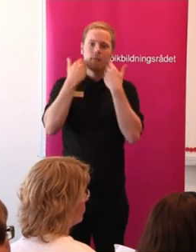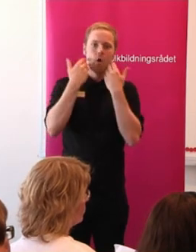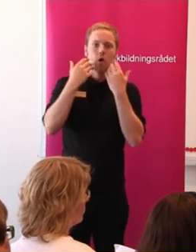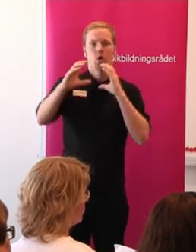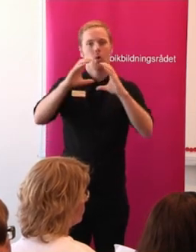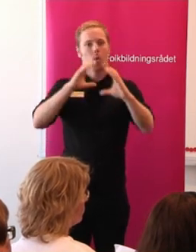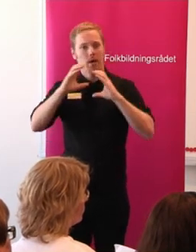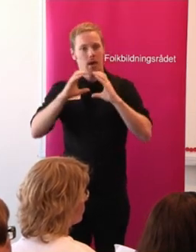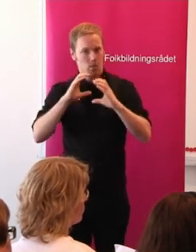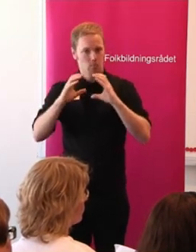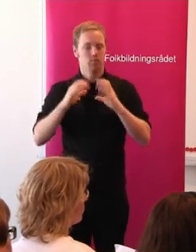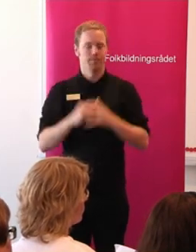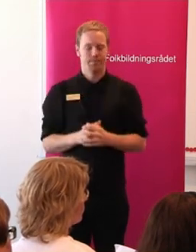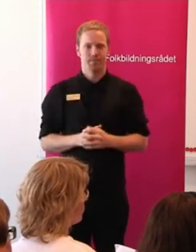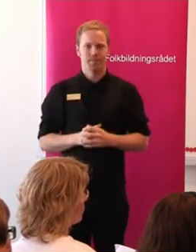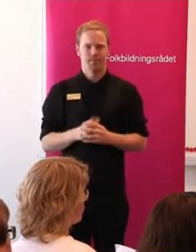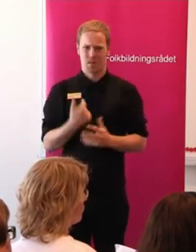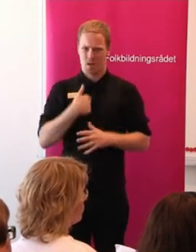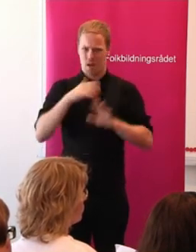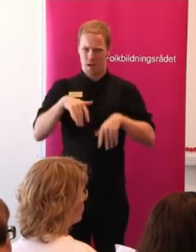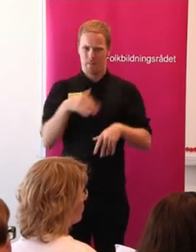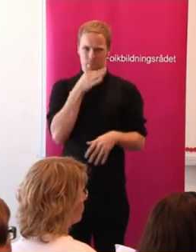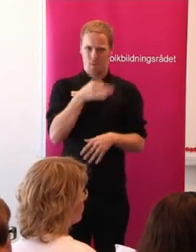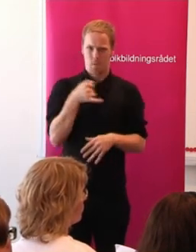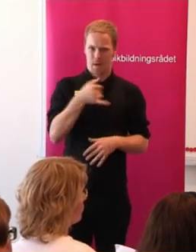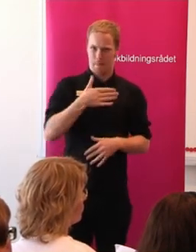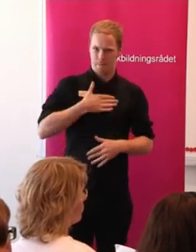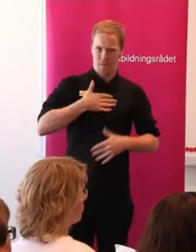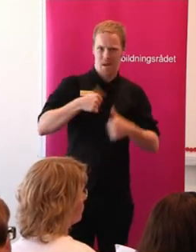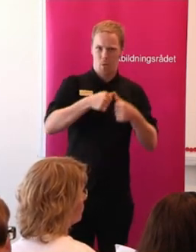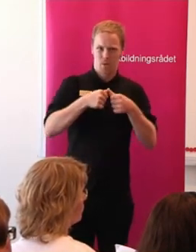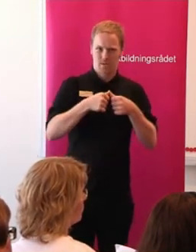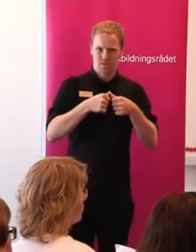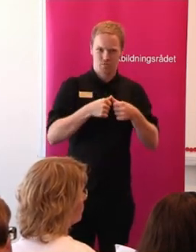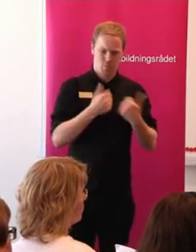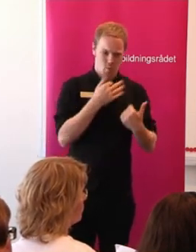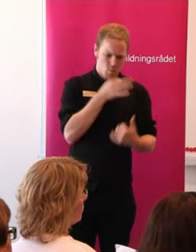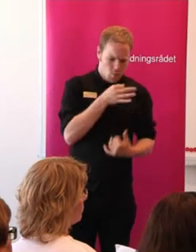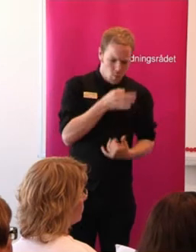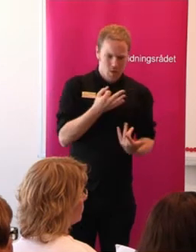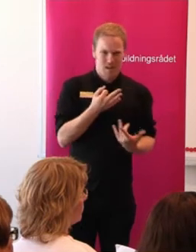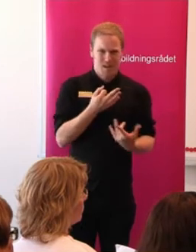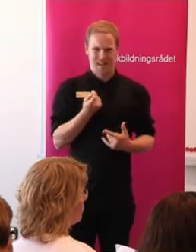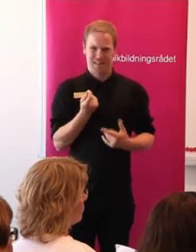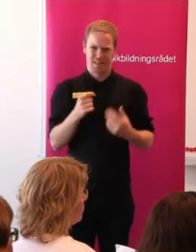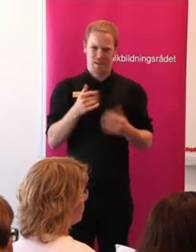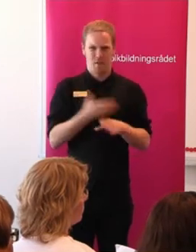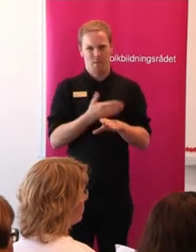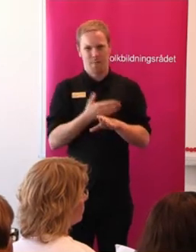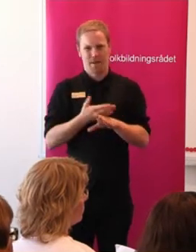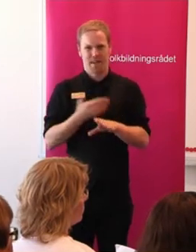vardagskommunikationen. Mm. Och sen frågade jag lite grann i vår egen organisation innan jag skulle hit då. Vad är det liksom, vad upplever de har funkat och bra och mindre bra?